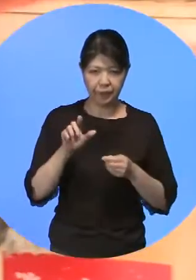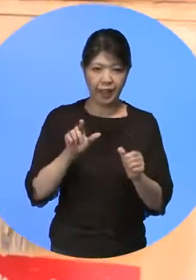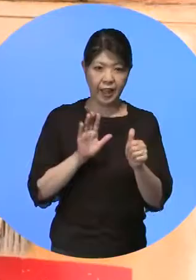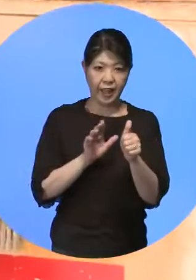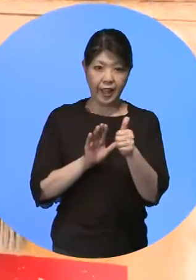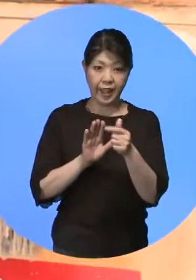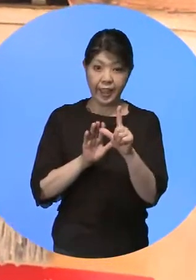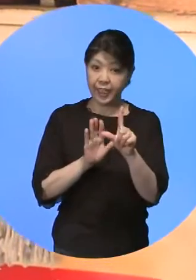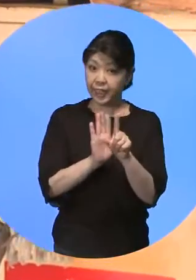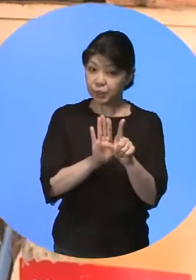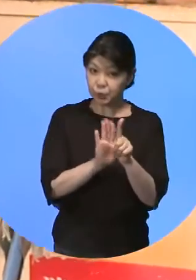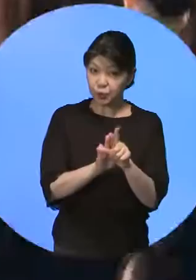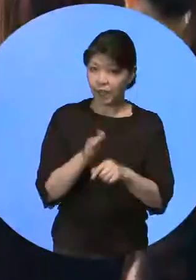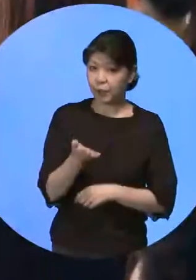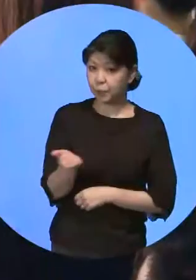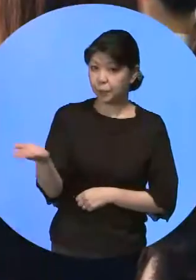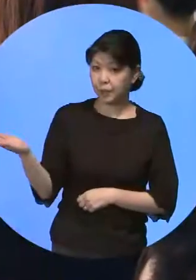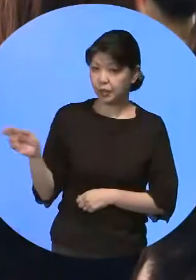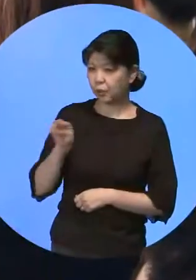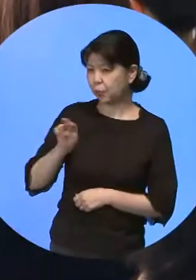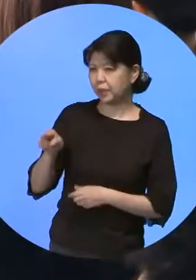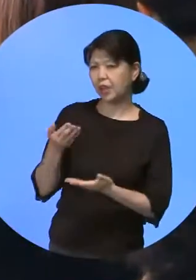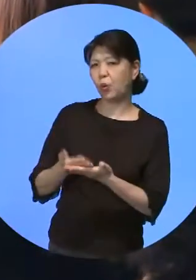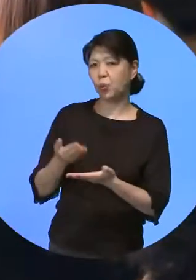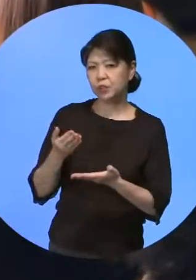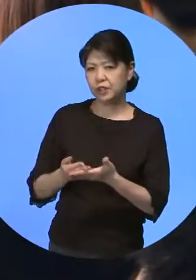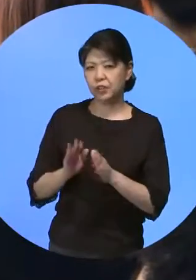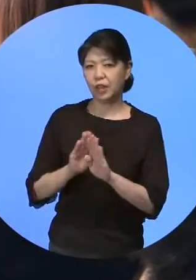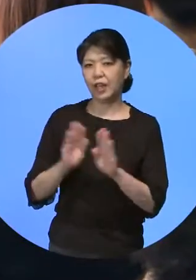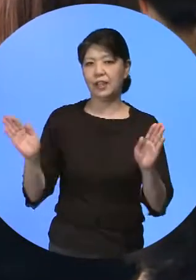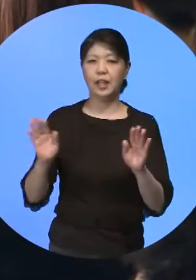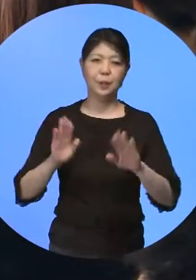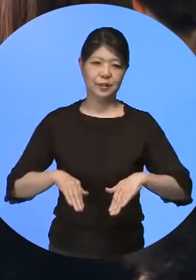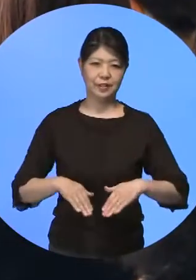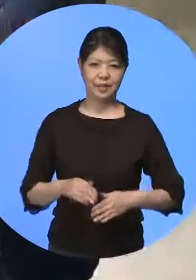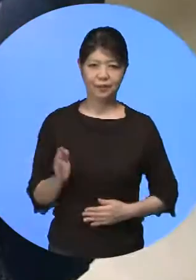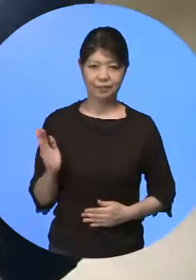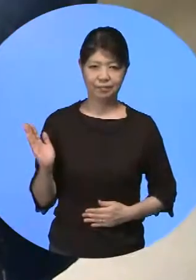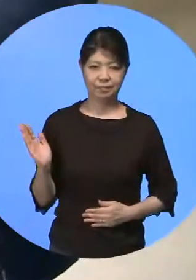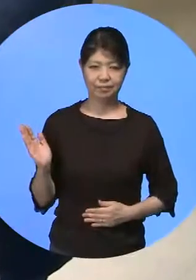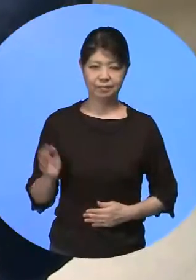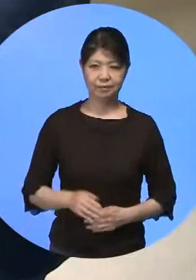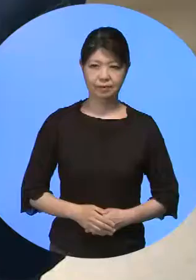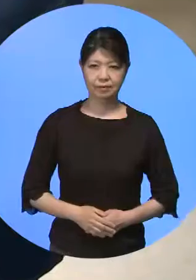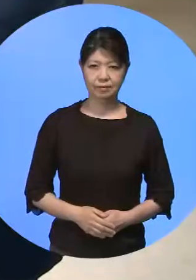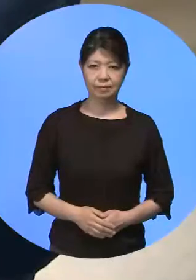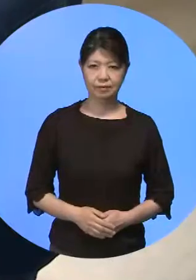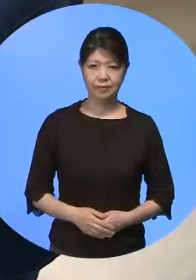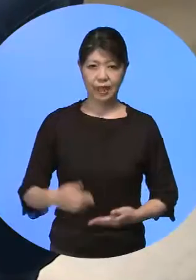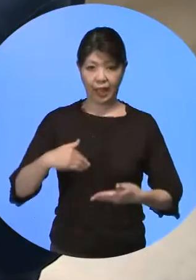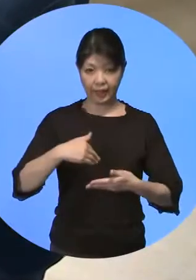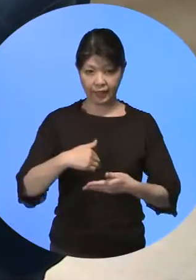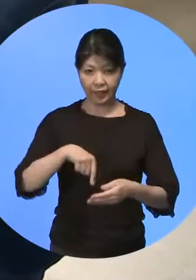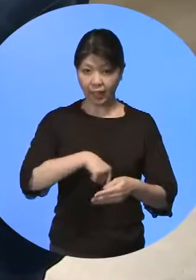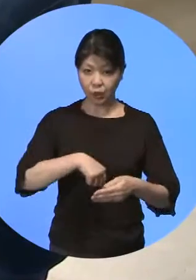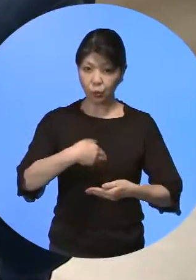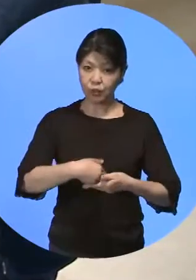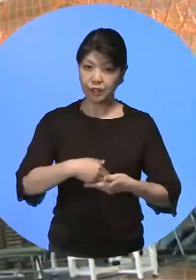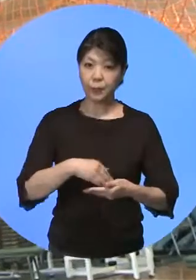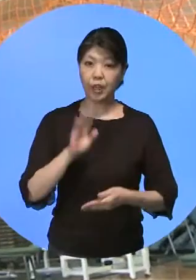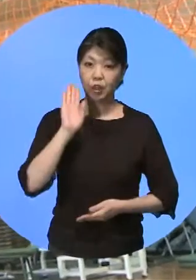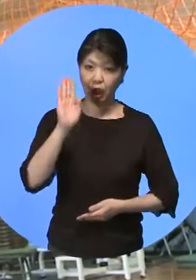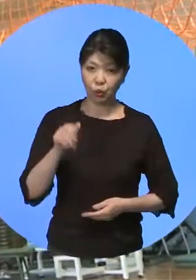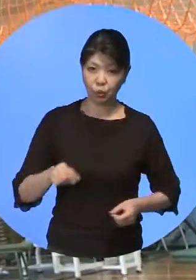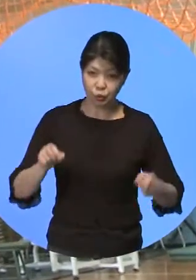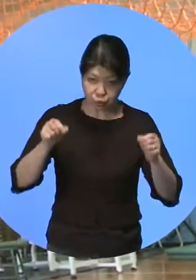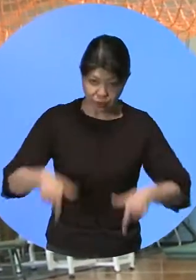スキュー隊の姿を市民の皆さんに見てもらおうと開催されたものです。はじめに来場者に訓練内